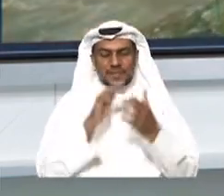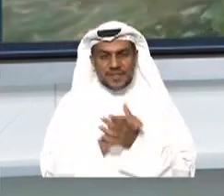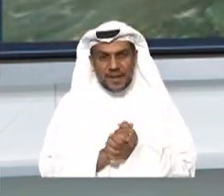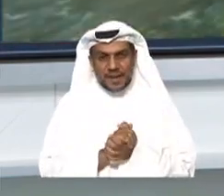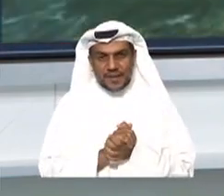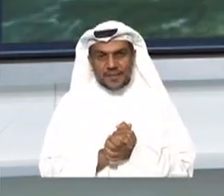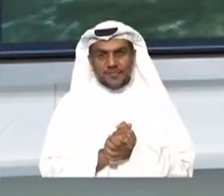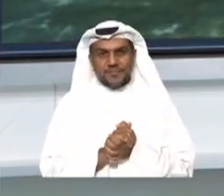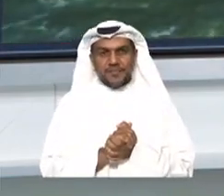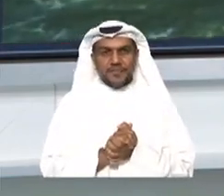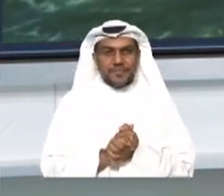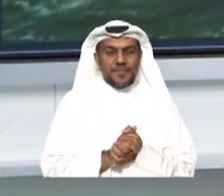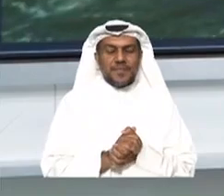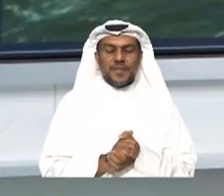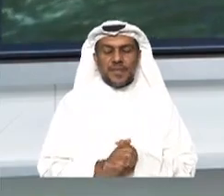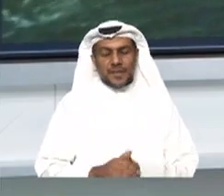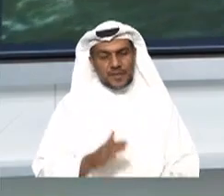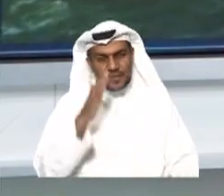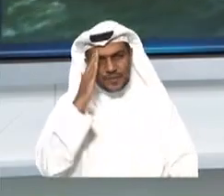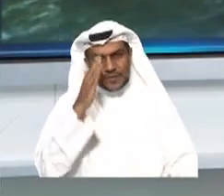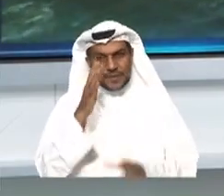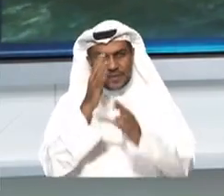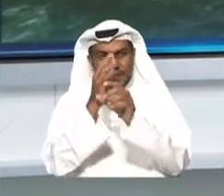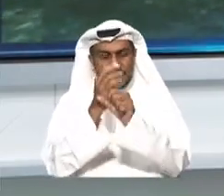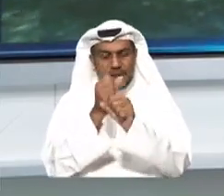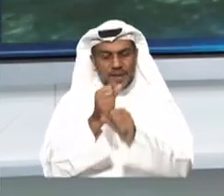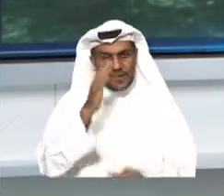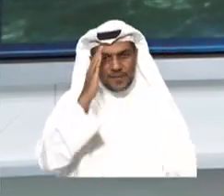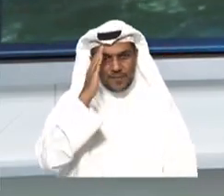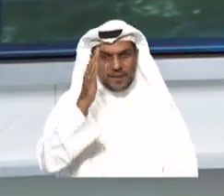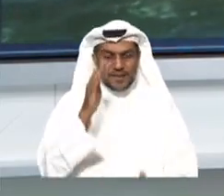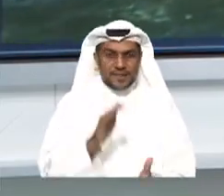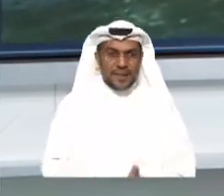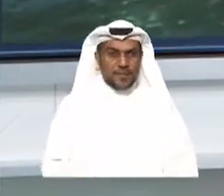في دولة الكويت. أما الآن عودة للزملاء في الجانب الآخر من الاستديو، لكن بعد هذا الفاصل.